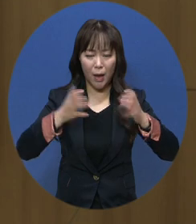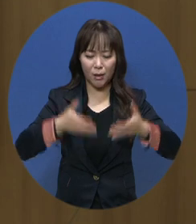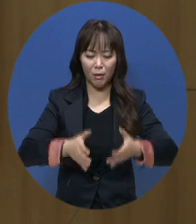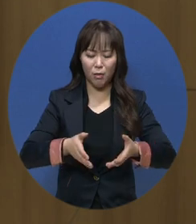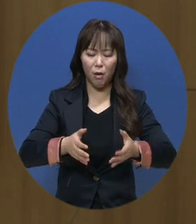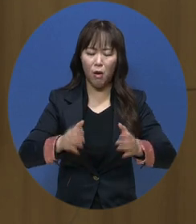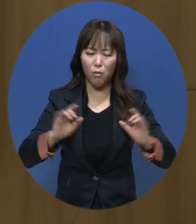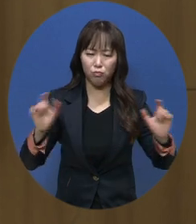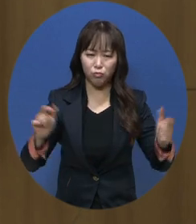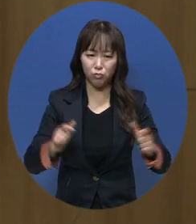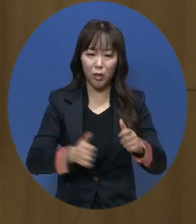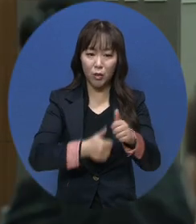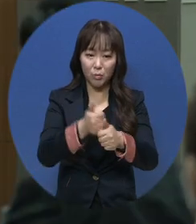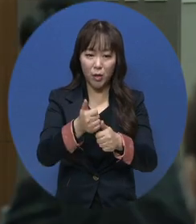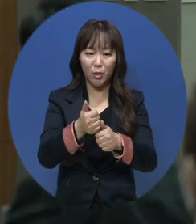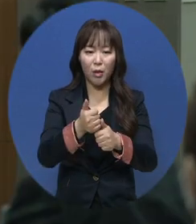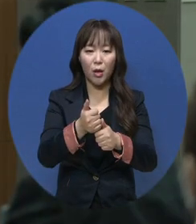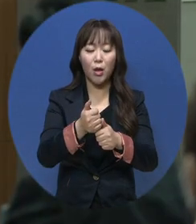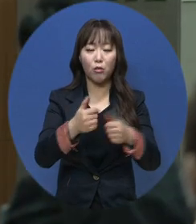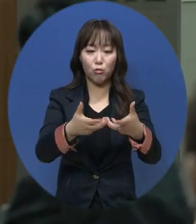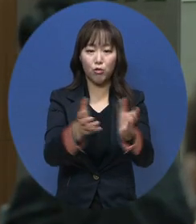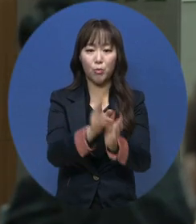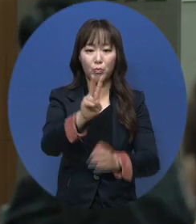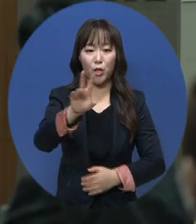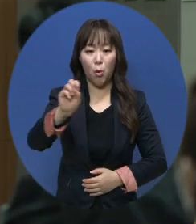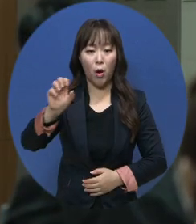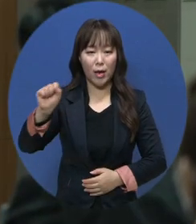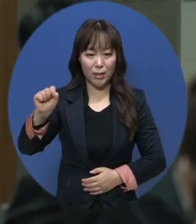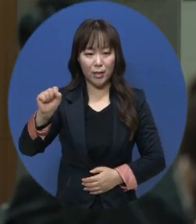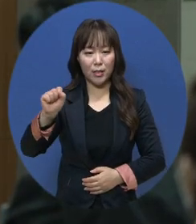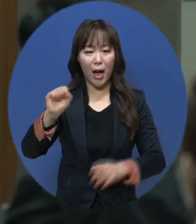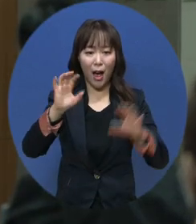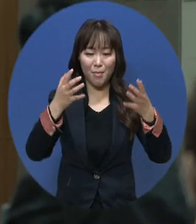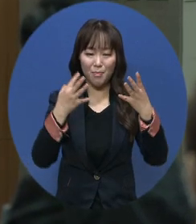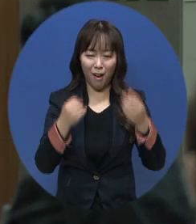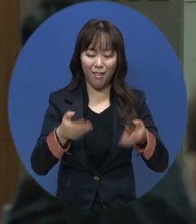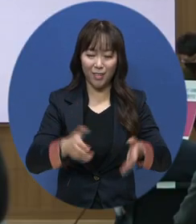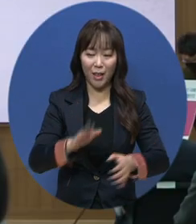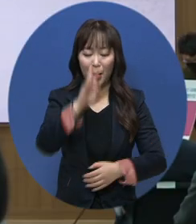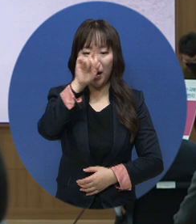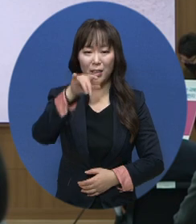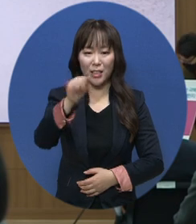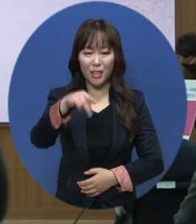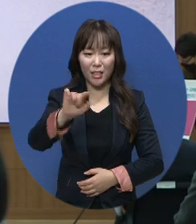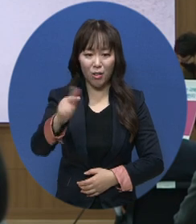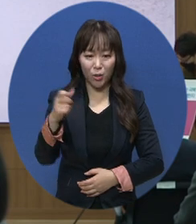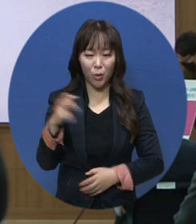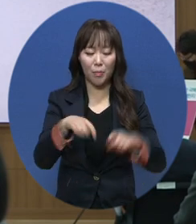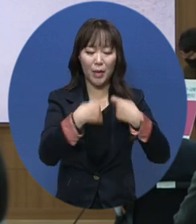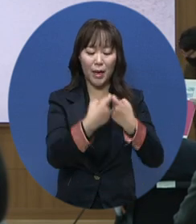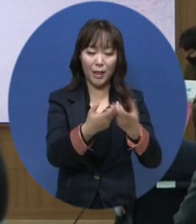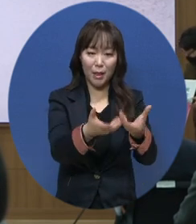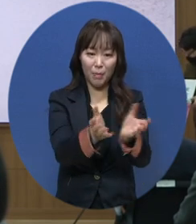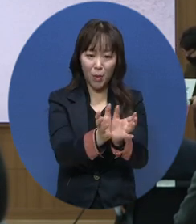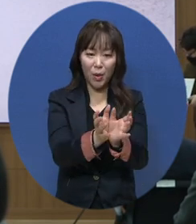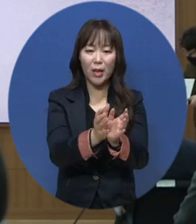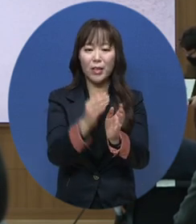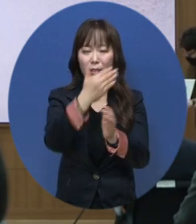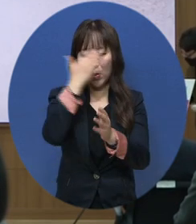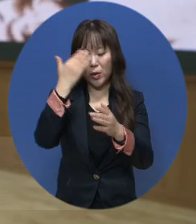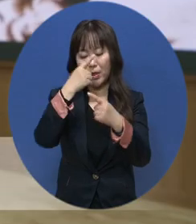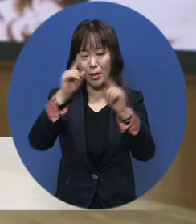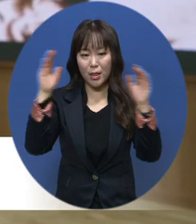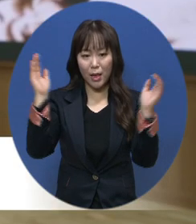극복 홍보대사인 그룹 VOS 다둥이 아빠 박지현 씨와 민간 대표, 청년, 대학생 등이